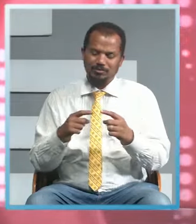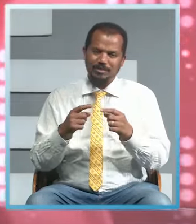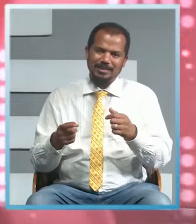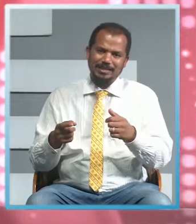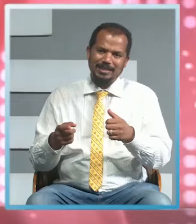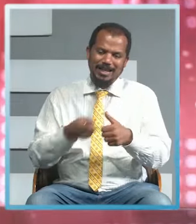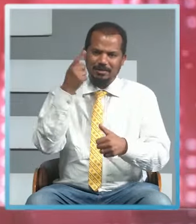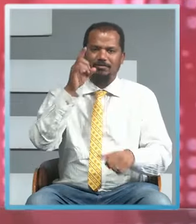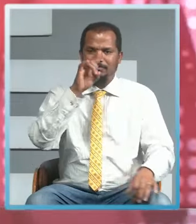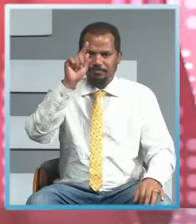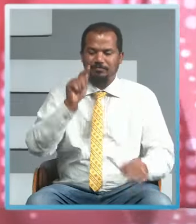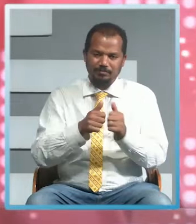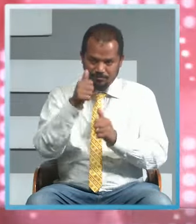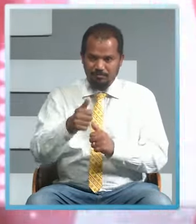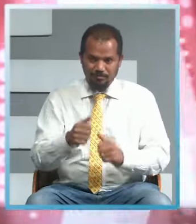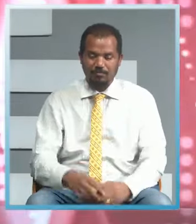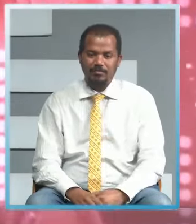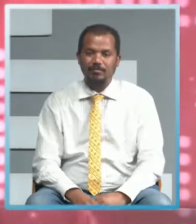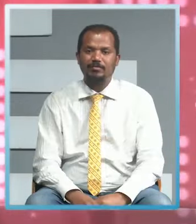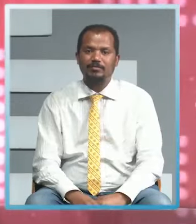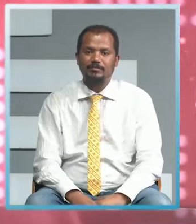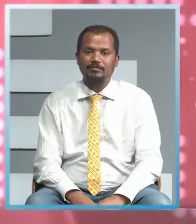ወደ ቀዳሚው ዜና ተሻግረናል።